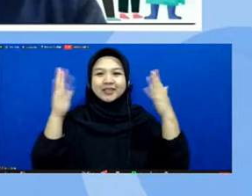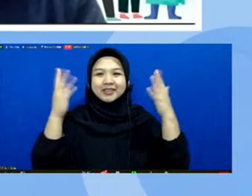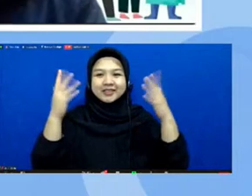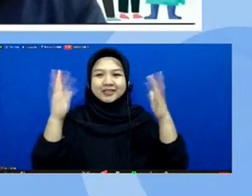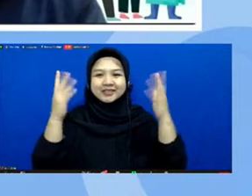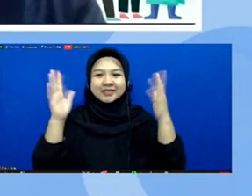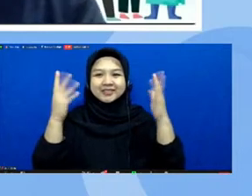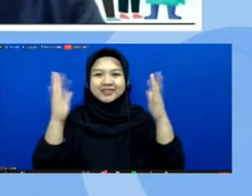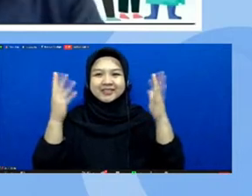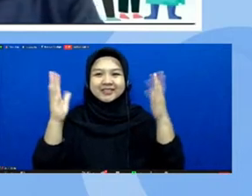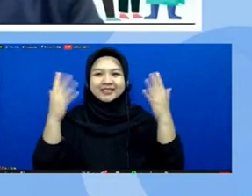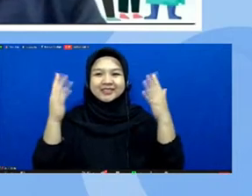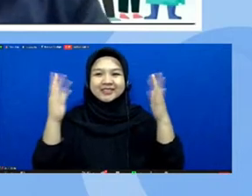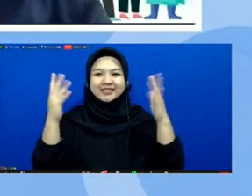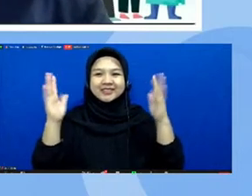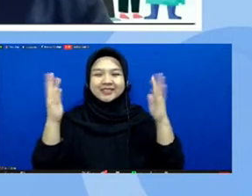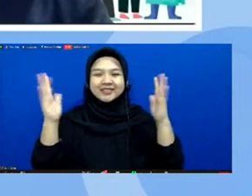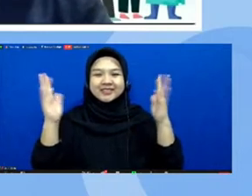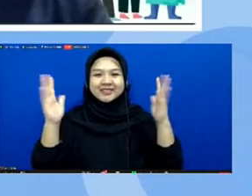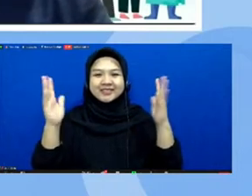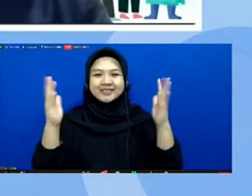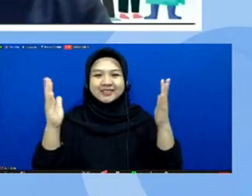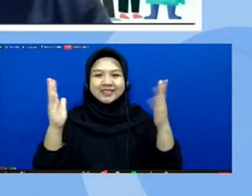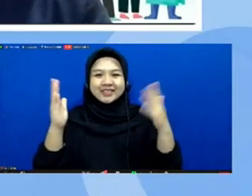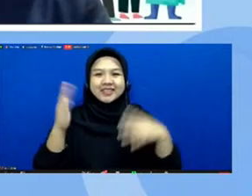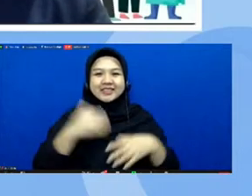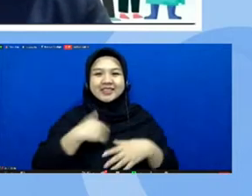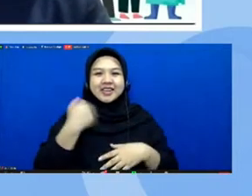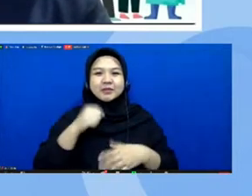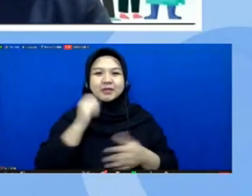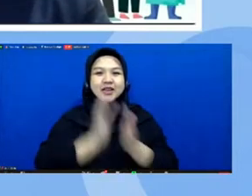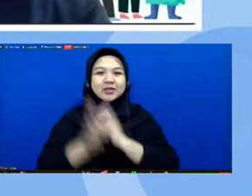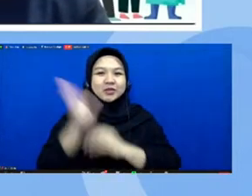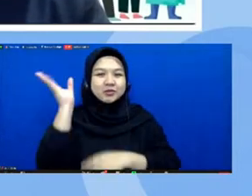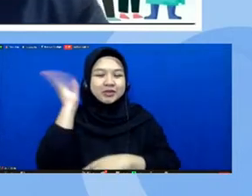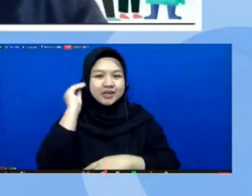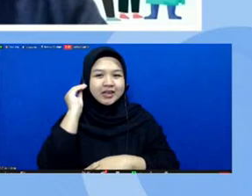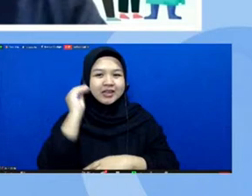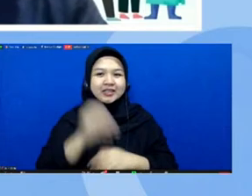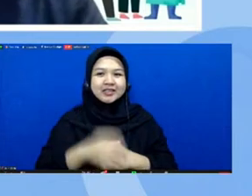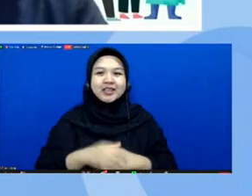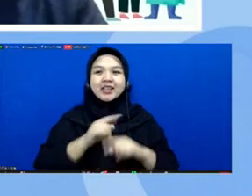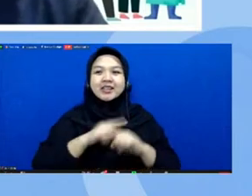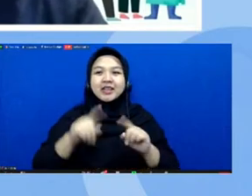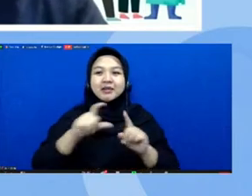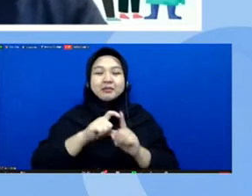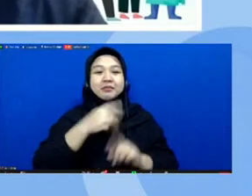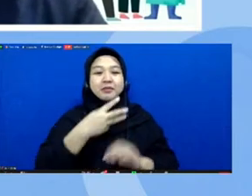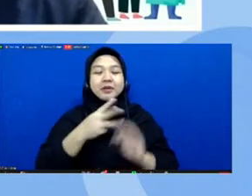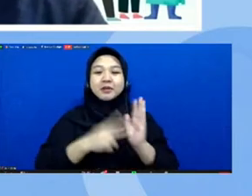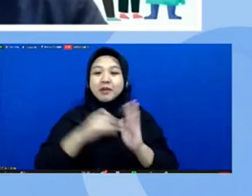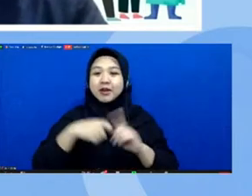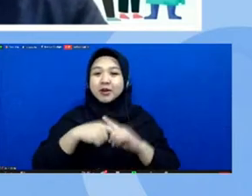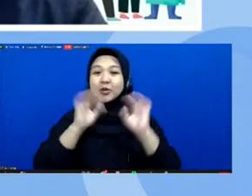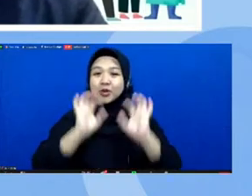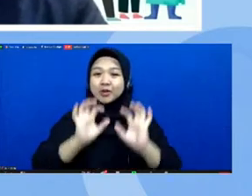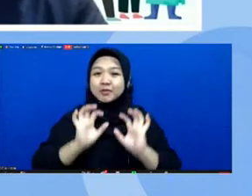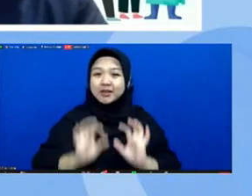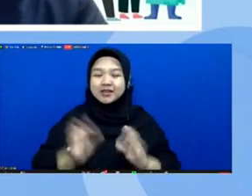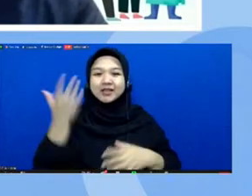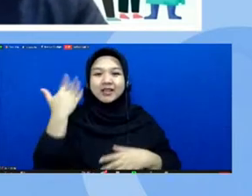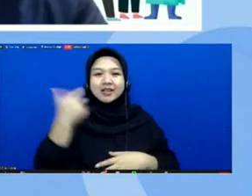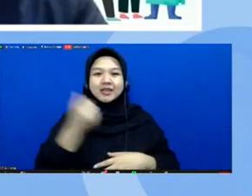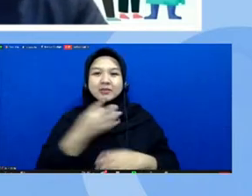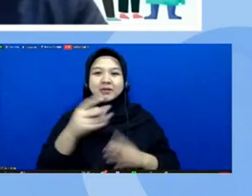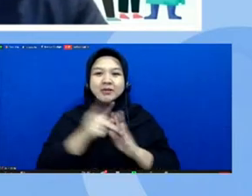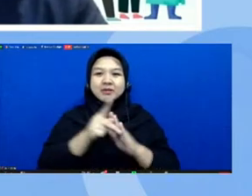Savitri. Walaupun saya tidak bisa mendengar suaranya secara langsung, tapi Mbak Deno Savitri ini memang luar biasa tadi ya, dari beberapa program dan